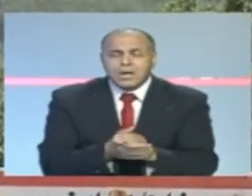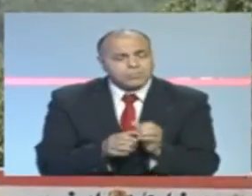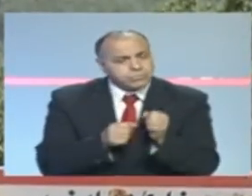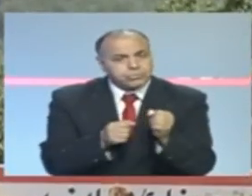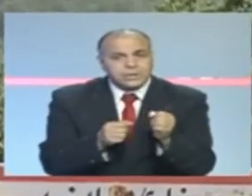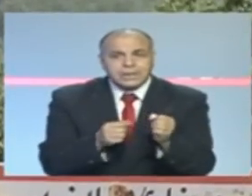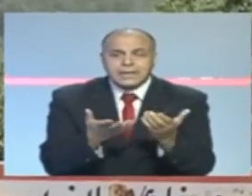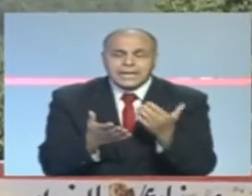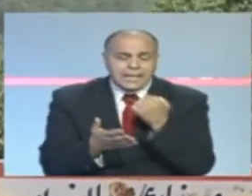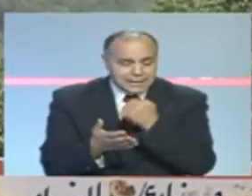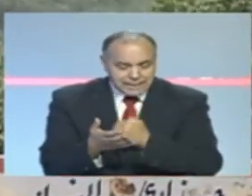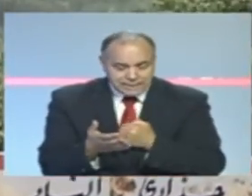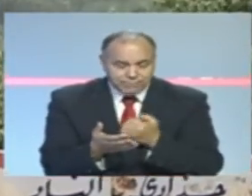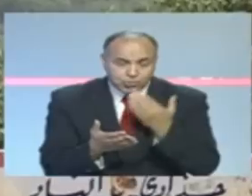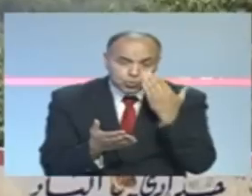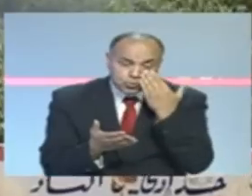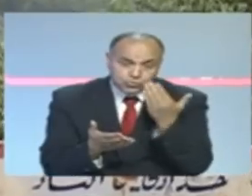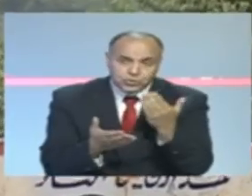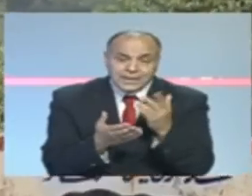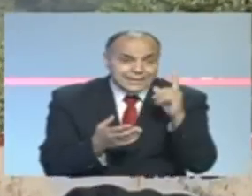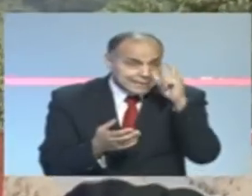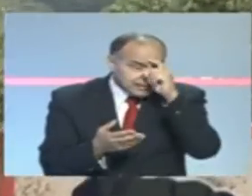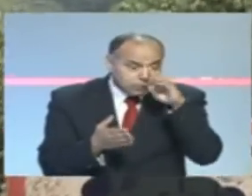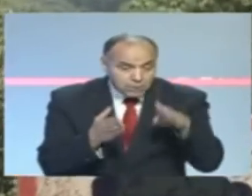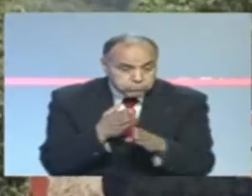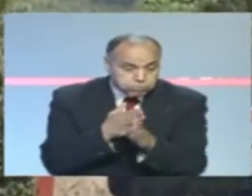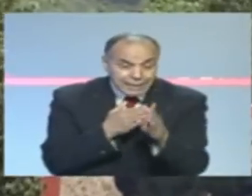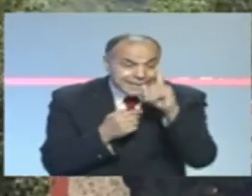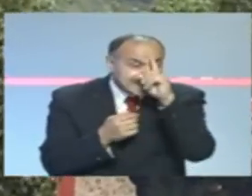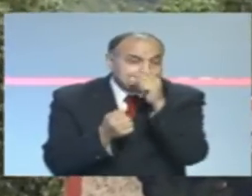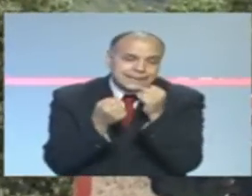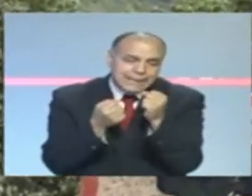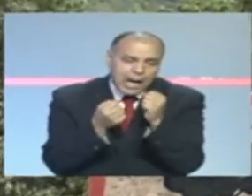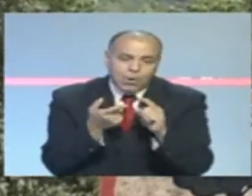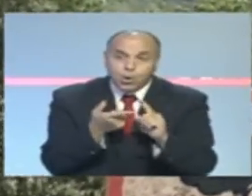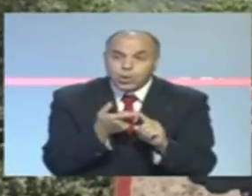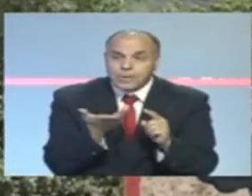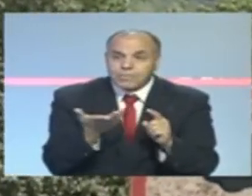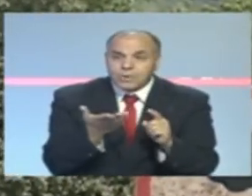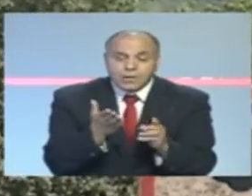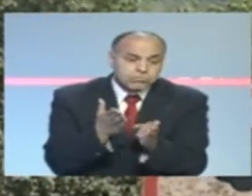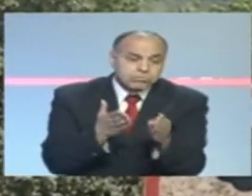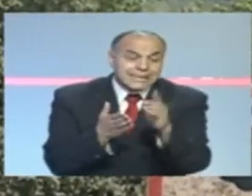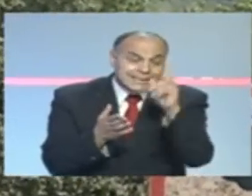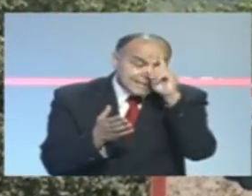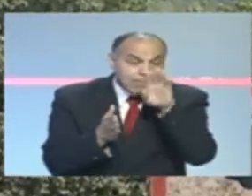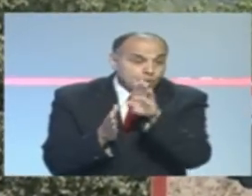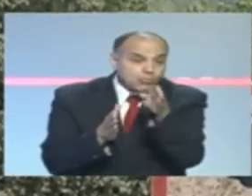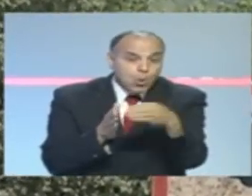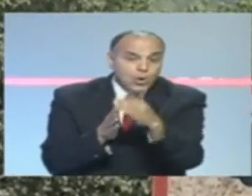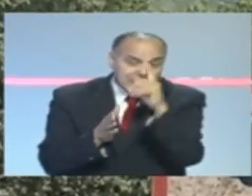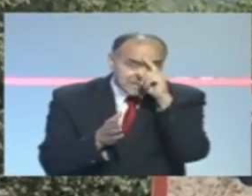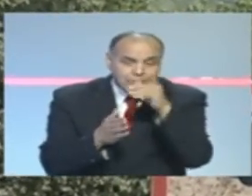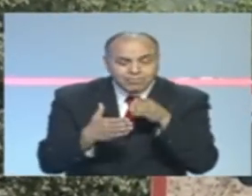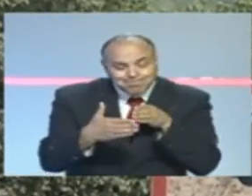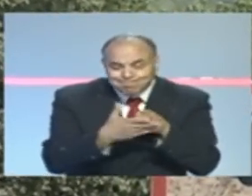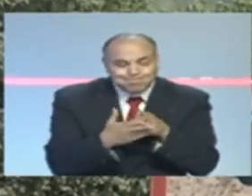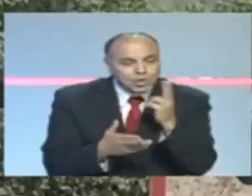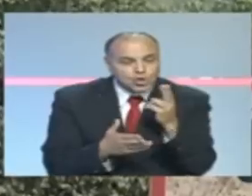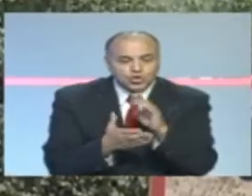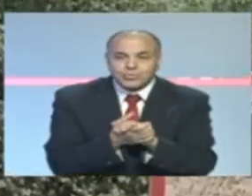اه للاسف كيف مذكره الصعوبات المناخيه واه صعوبه التدريس تكون حقل كبير